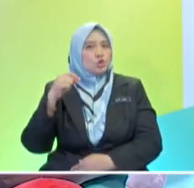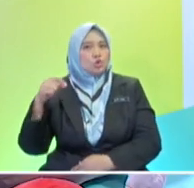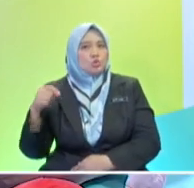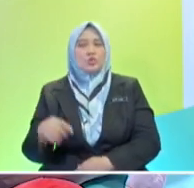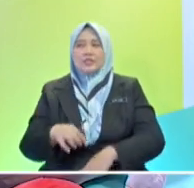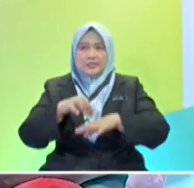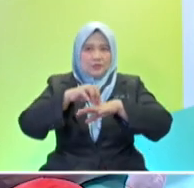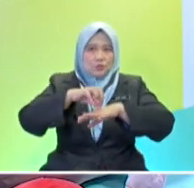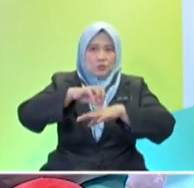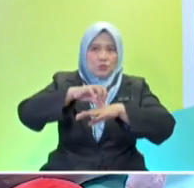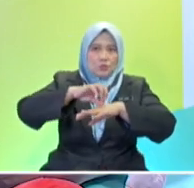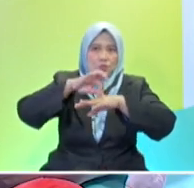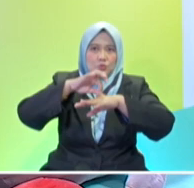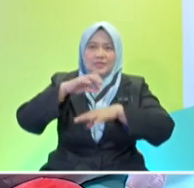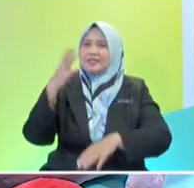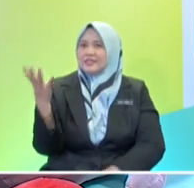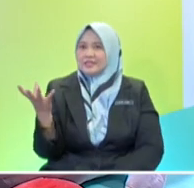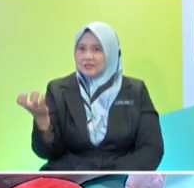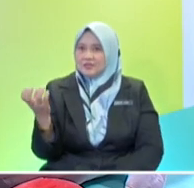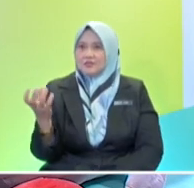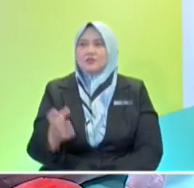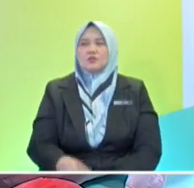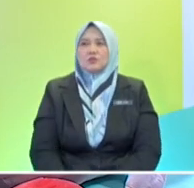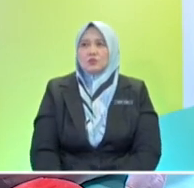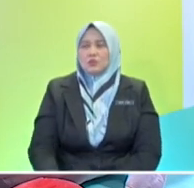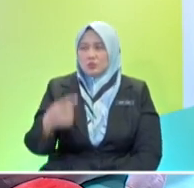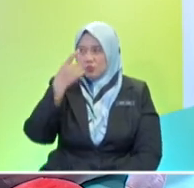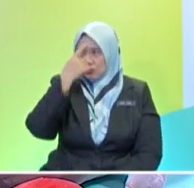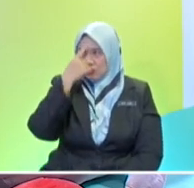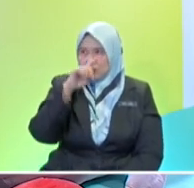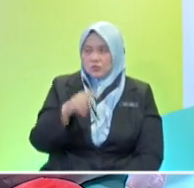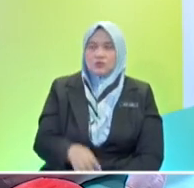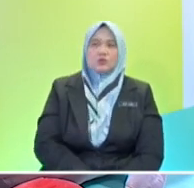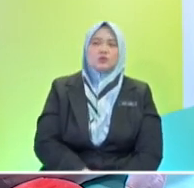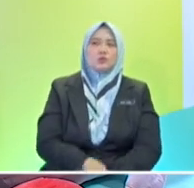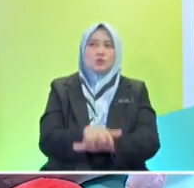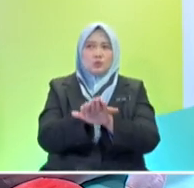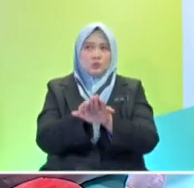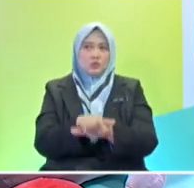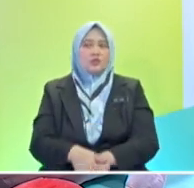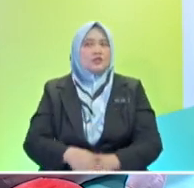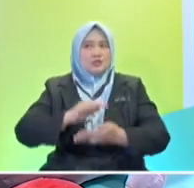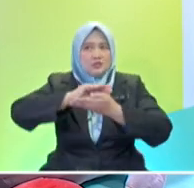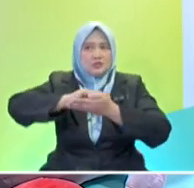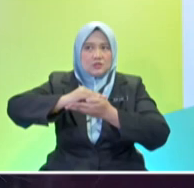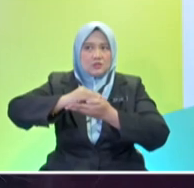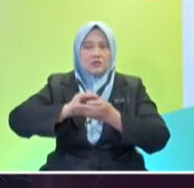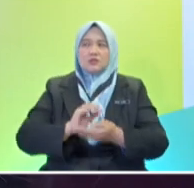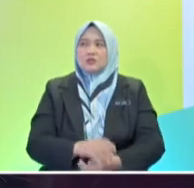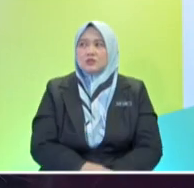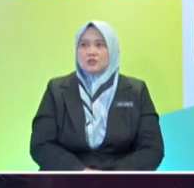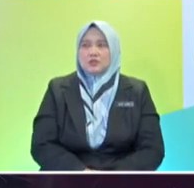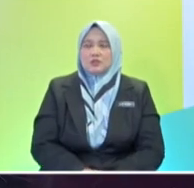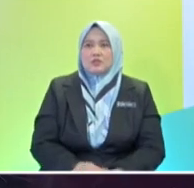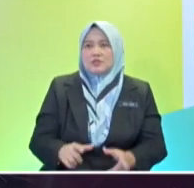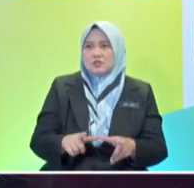perkataan kulit keras. Okey. Seterusnya untuk kura-kura cengkerang, betul. Selain daripada kura-kura apa lagi yang